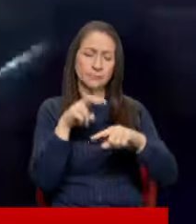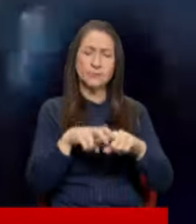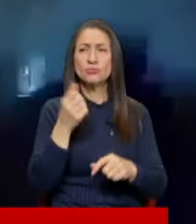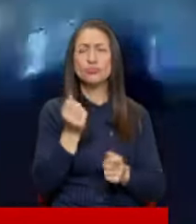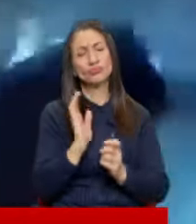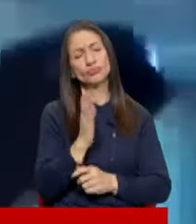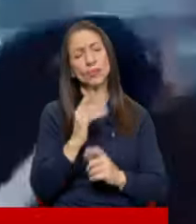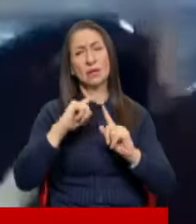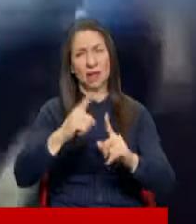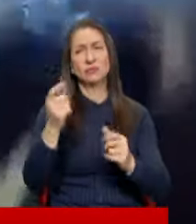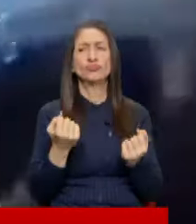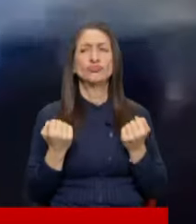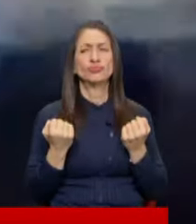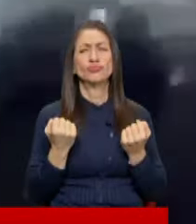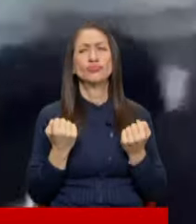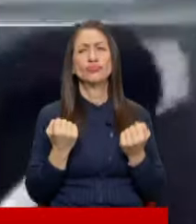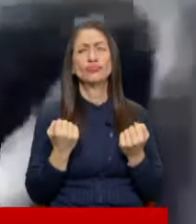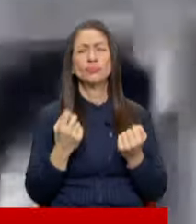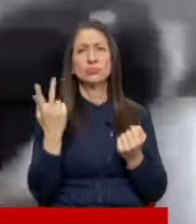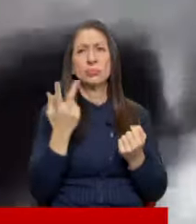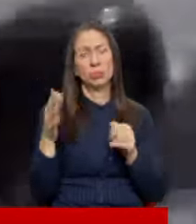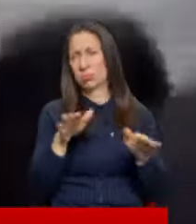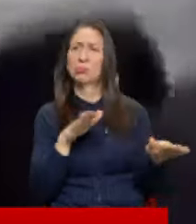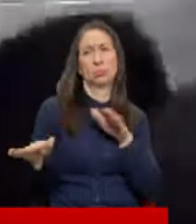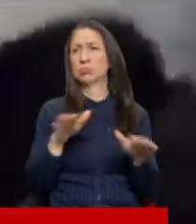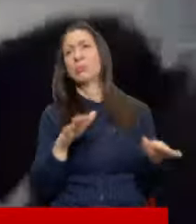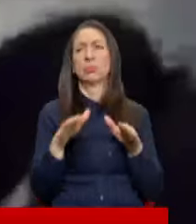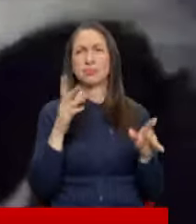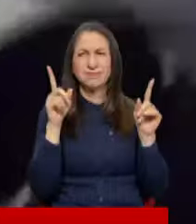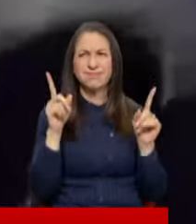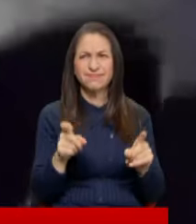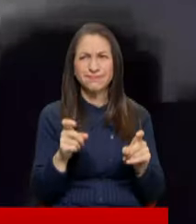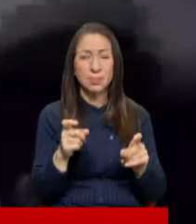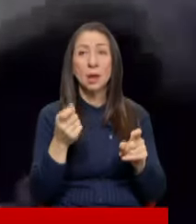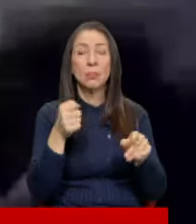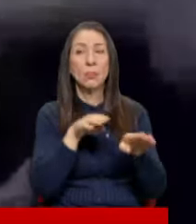seyir halindeydi Taksi Şoförü Ömer batıbay bir anda araç aldığı darbeyle